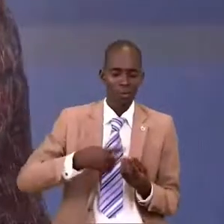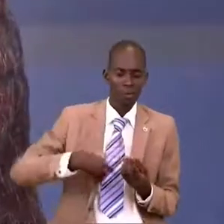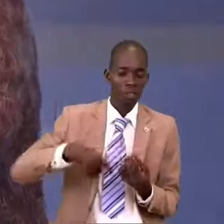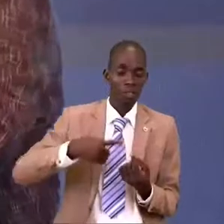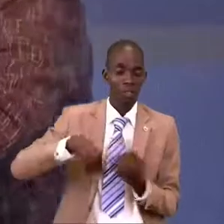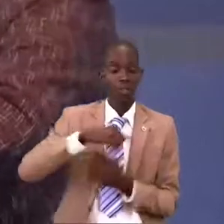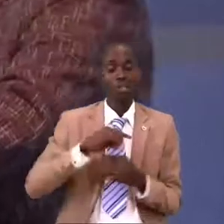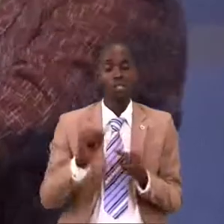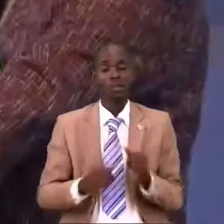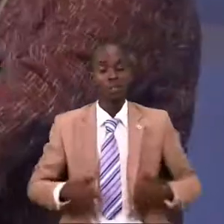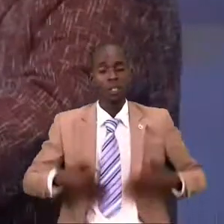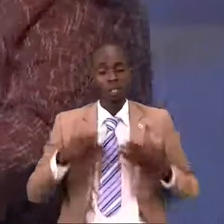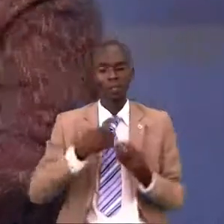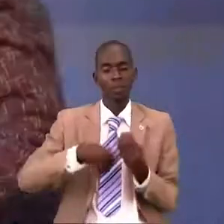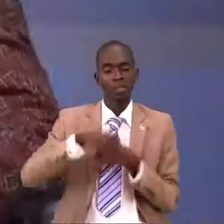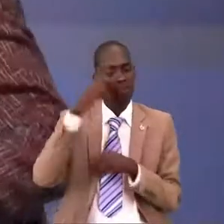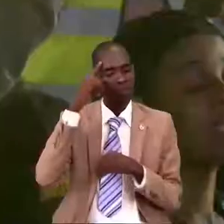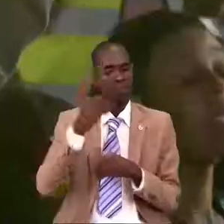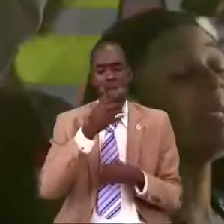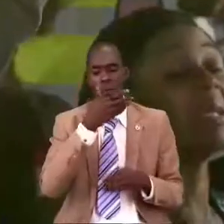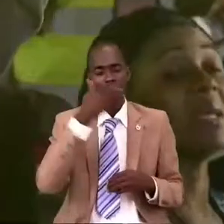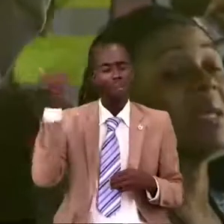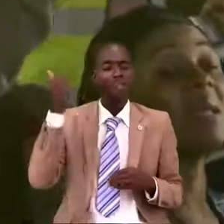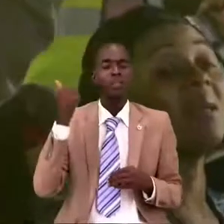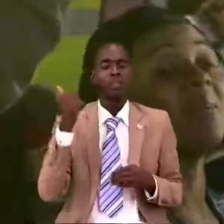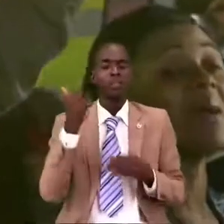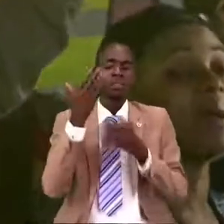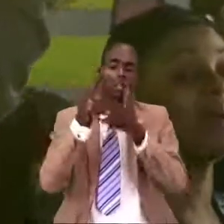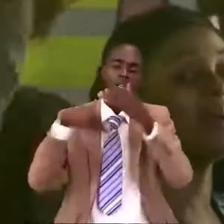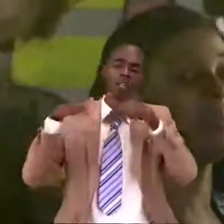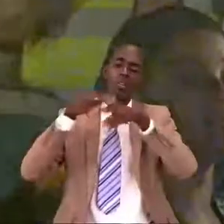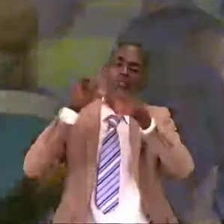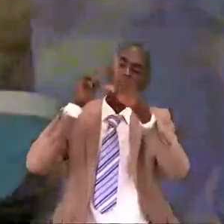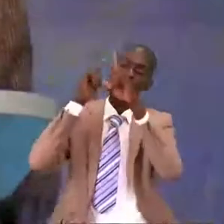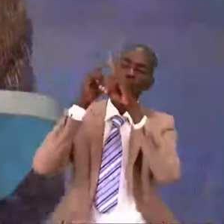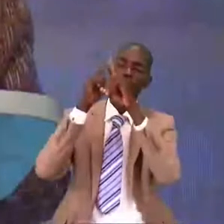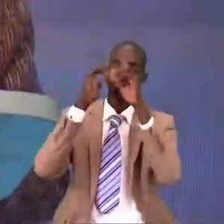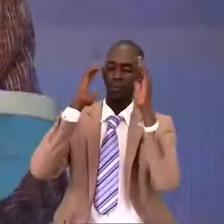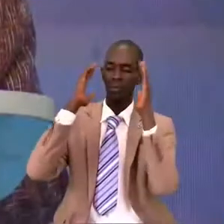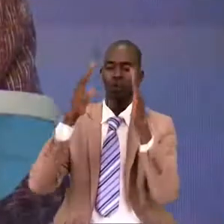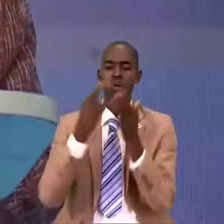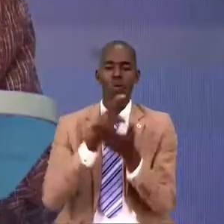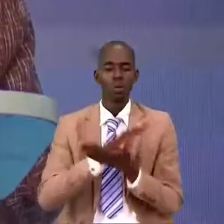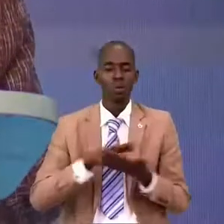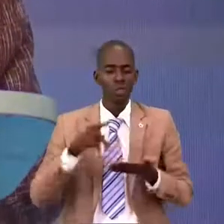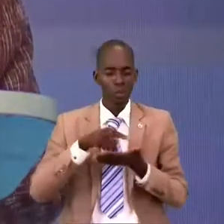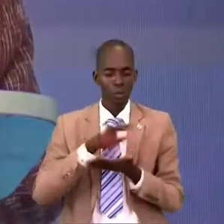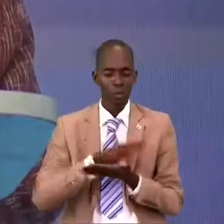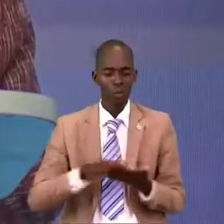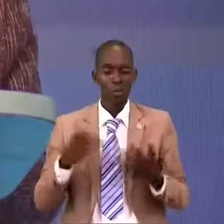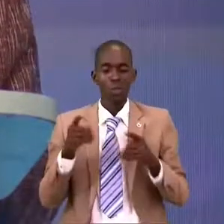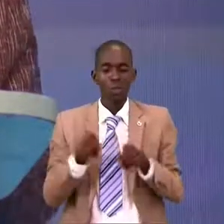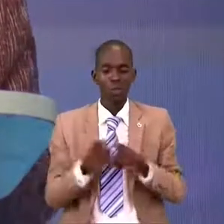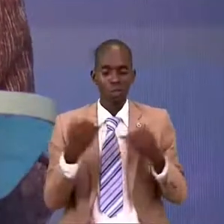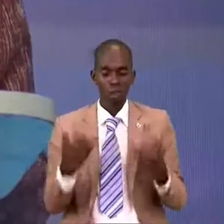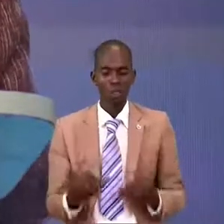Rends-les justes, saints, purs, à partir de maintenant, au nom de Jésus. Que ton esprit rende